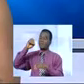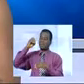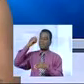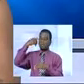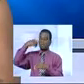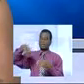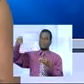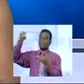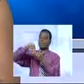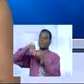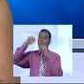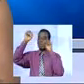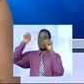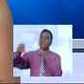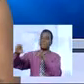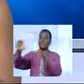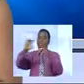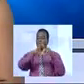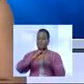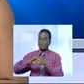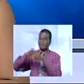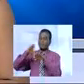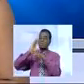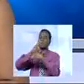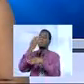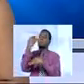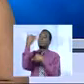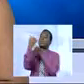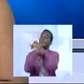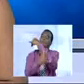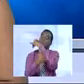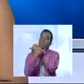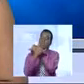le renforcement de la coopération. Jérôme